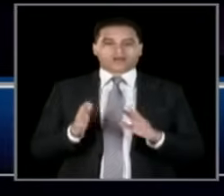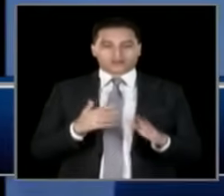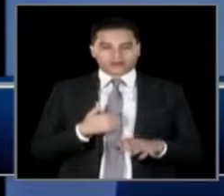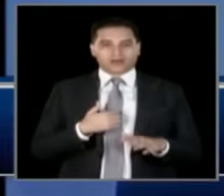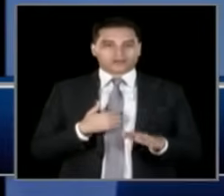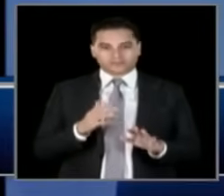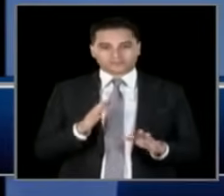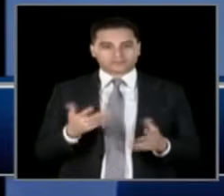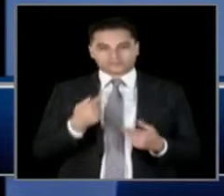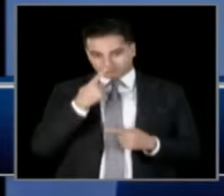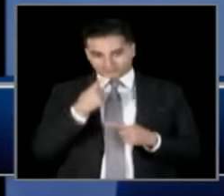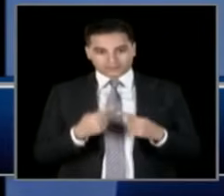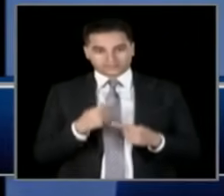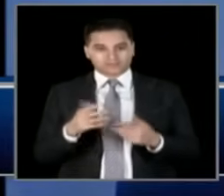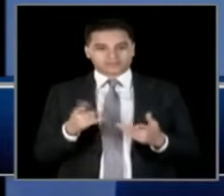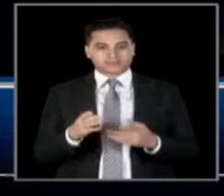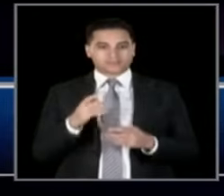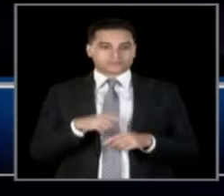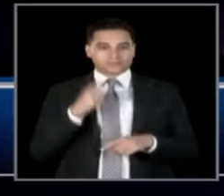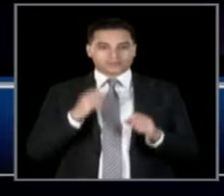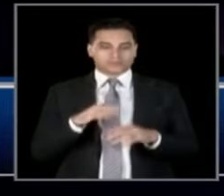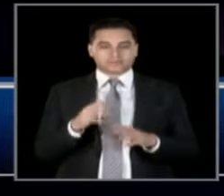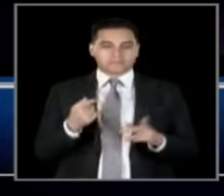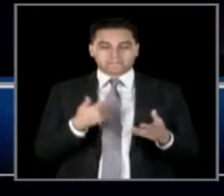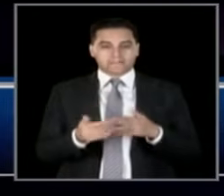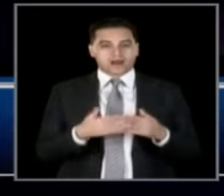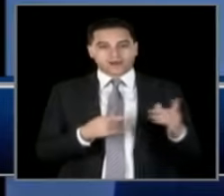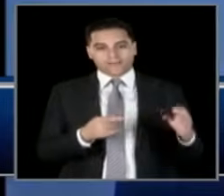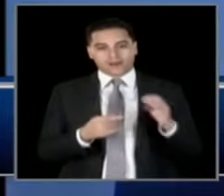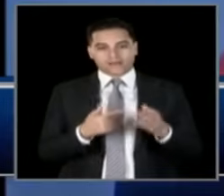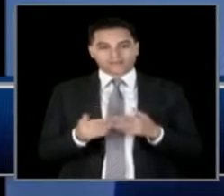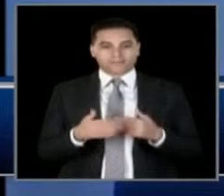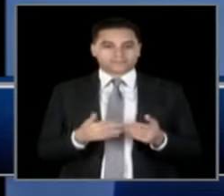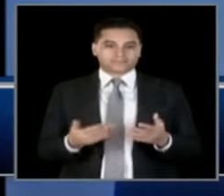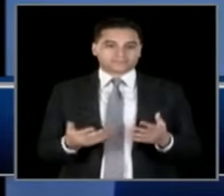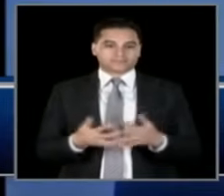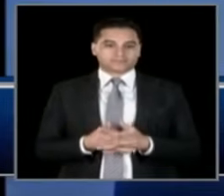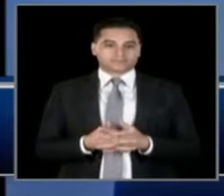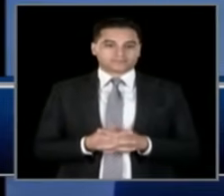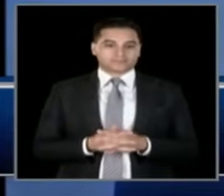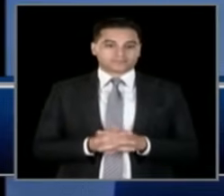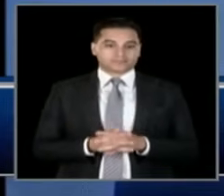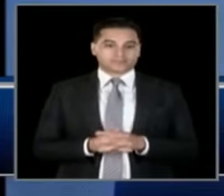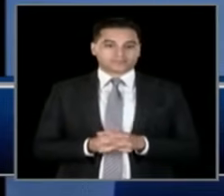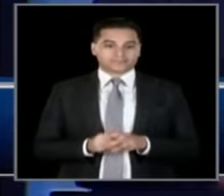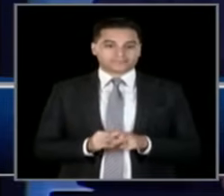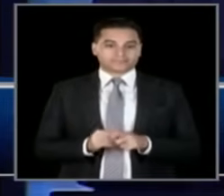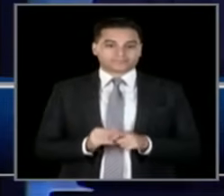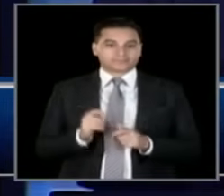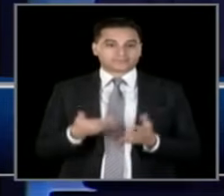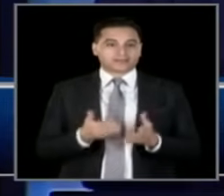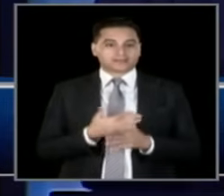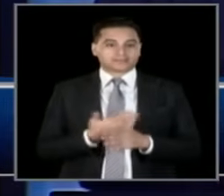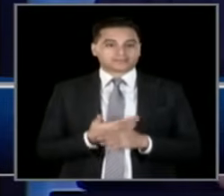ما تكملي إجابة السؤال. مالك ومال كرولوس؟ هو بيجاوب، أنت مالك؟ كملي. استعجل ليه بقى؟ ممكن